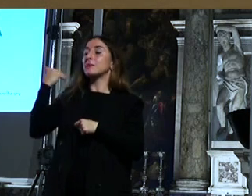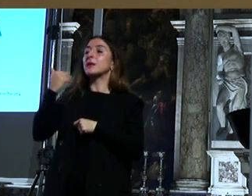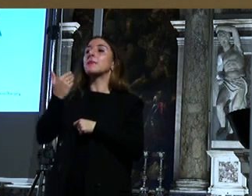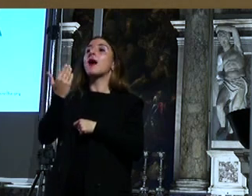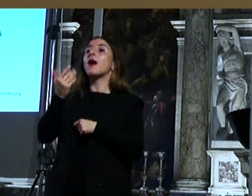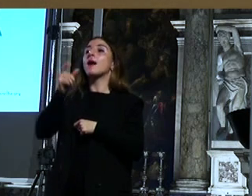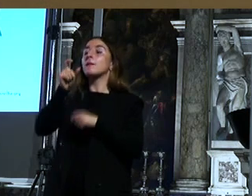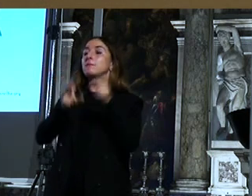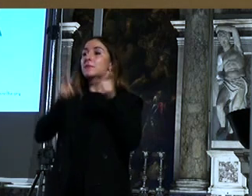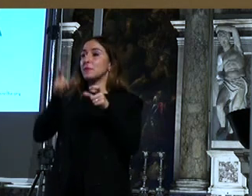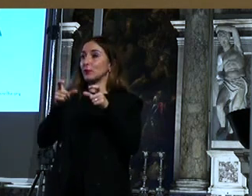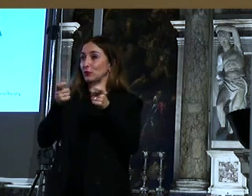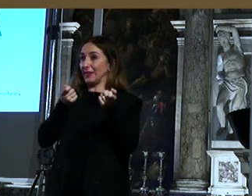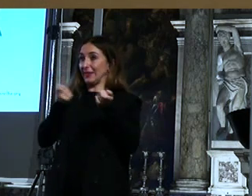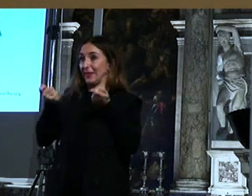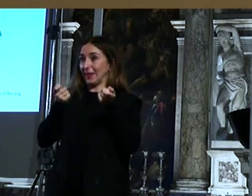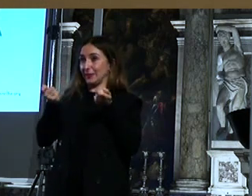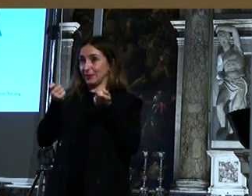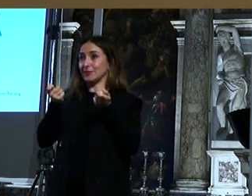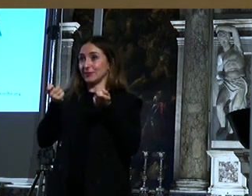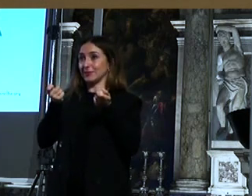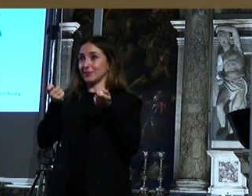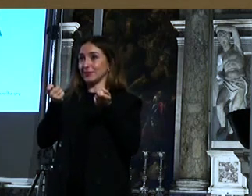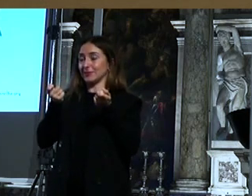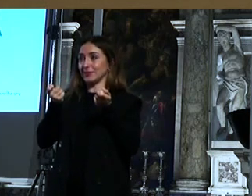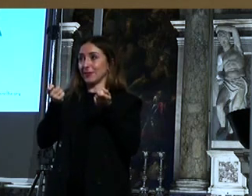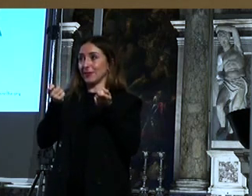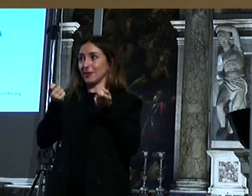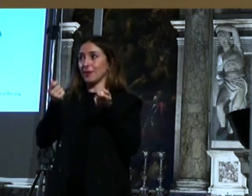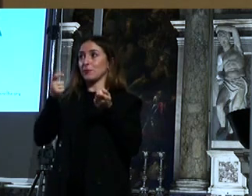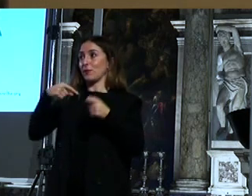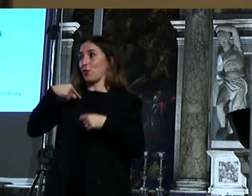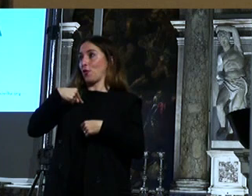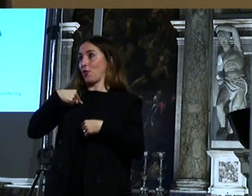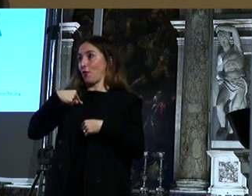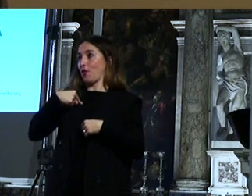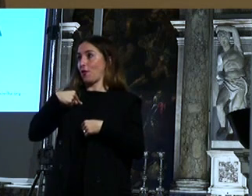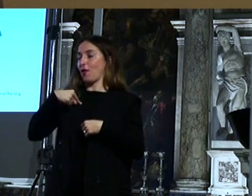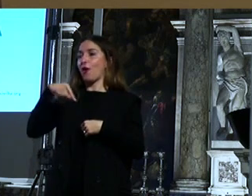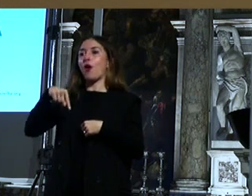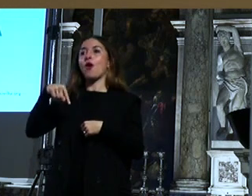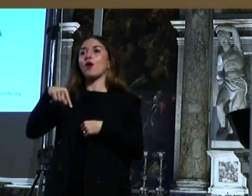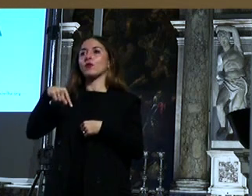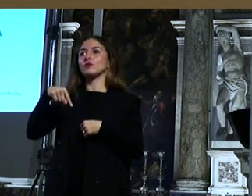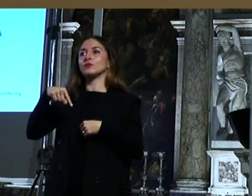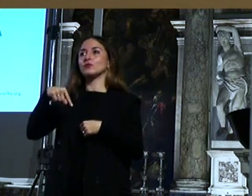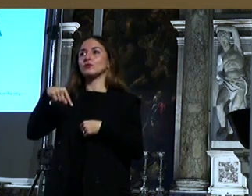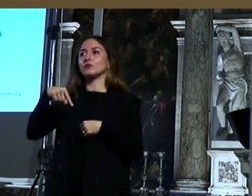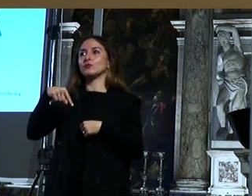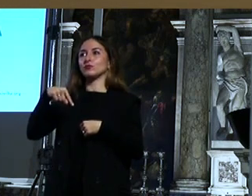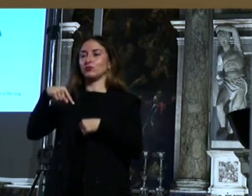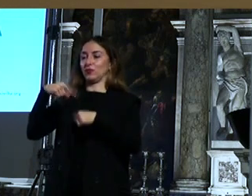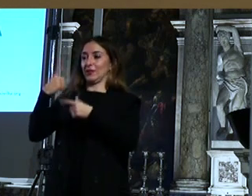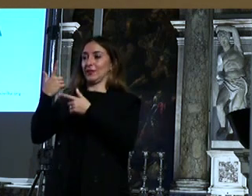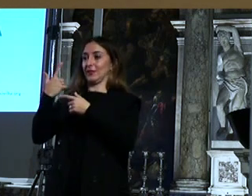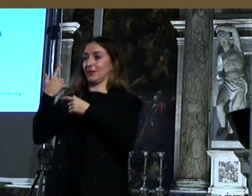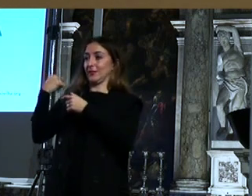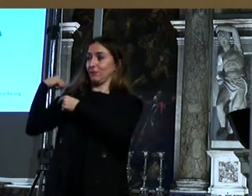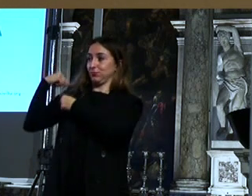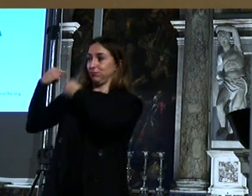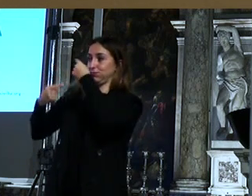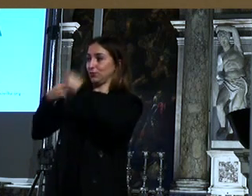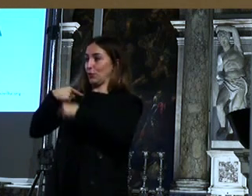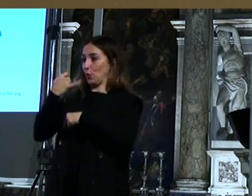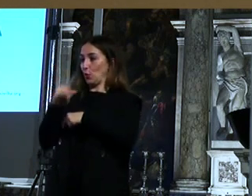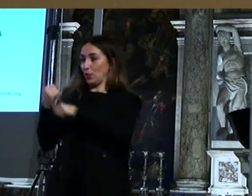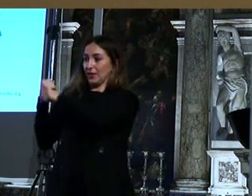a dirigere Incroci di Civiltà, perché io sono, diciamo, come si usa dire in letteratura, il nano sulle spalle dei giganti. E i giganti di